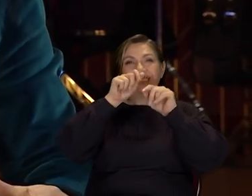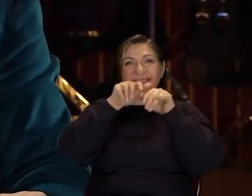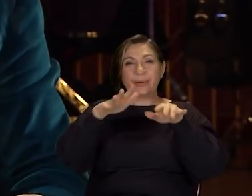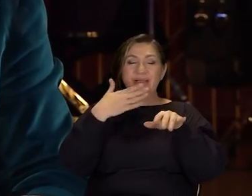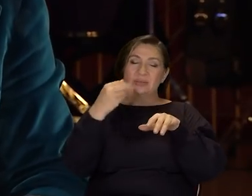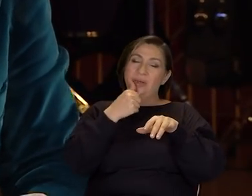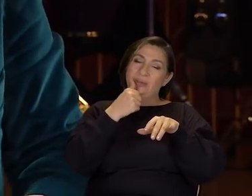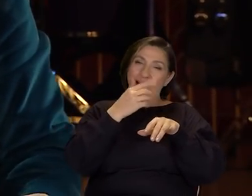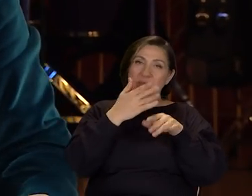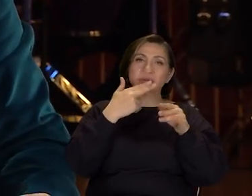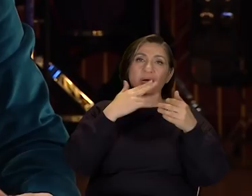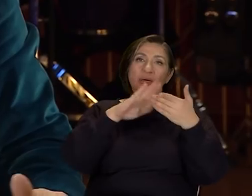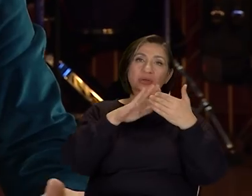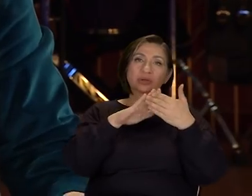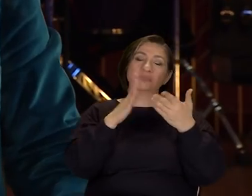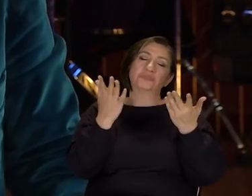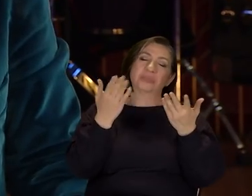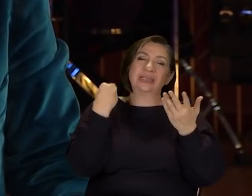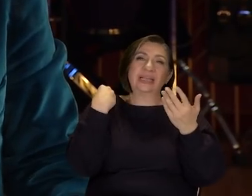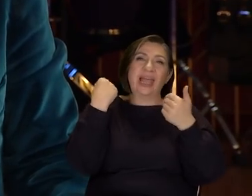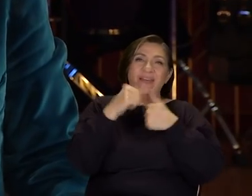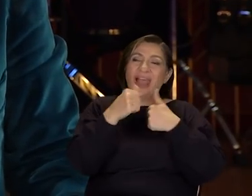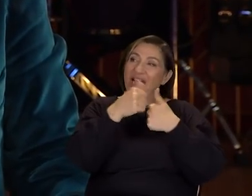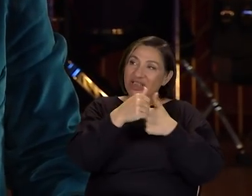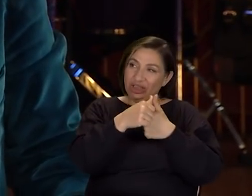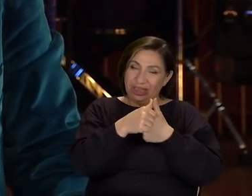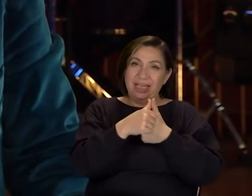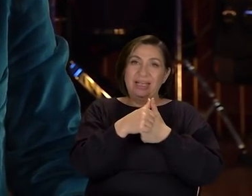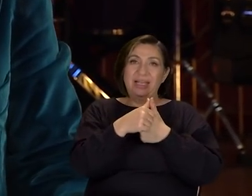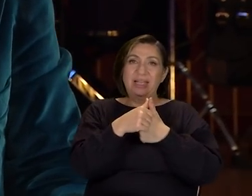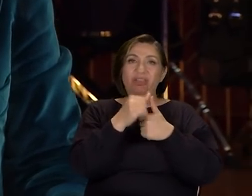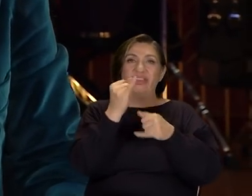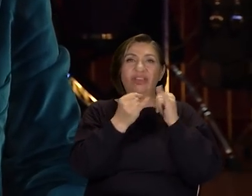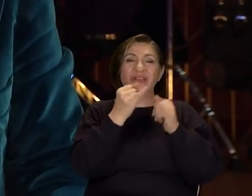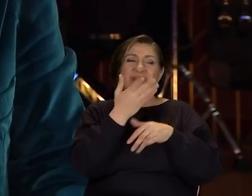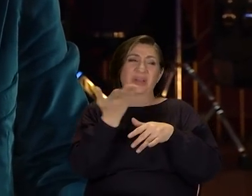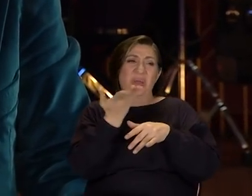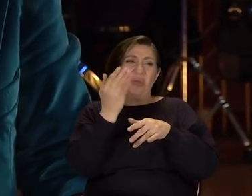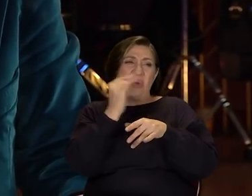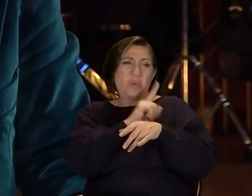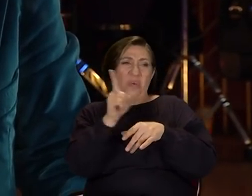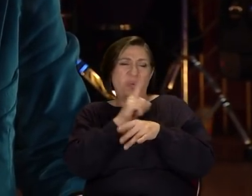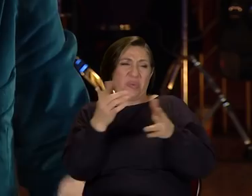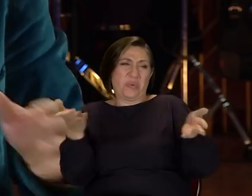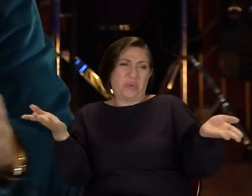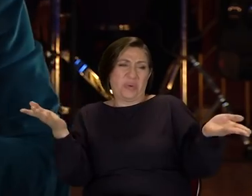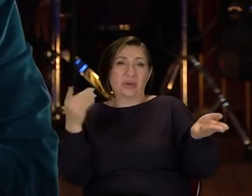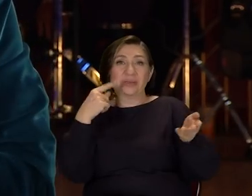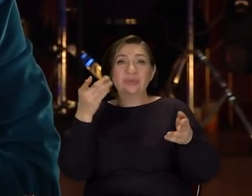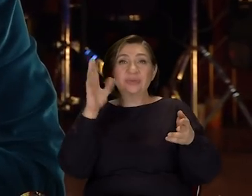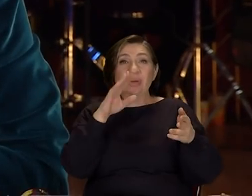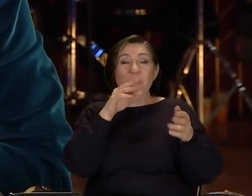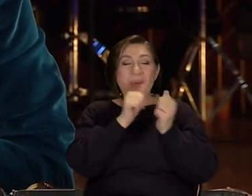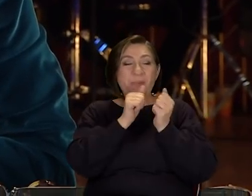erkek. Arkadaşıyla, kız arkadaşıyla ya da yeni evlendiği kızla dalga geçer. Sen de ne kadar çok tuvalete gidiyorsun ya falan. Sonra